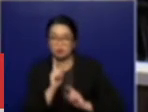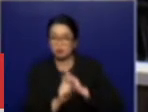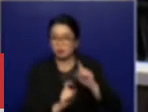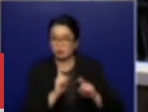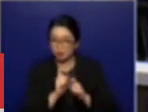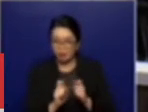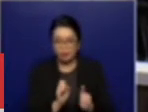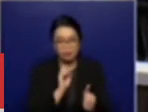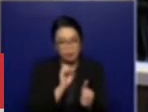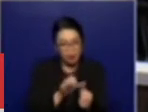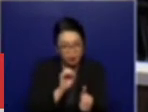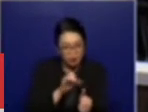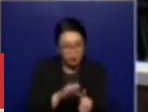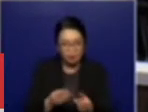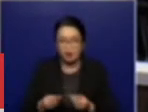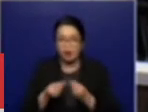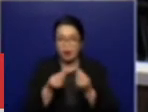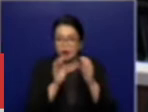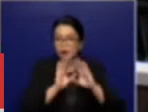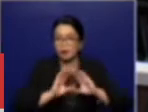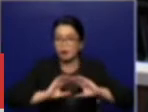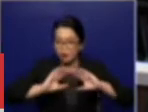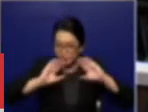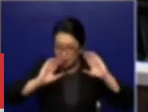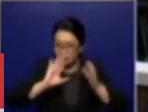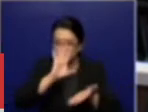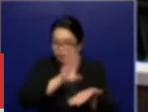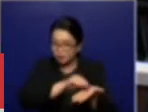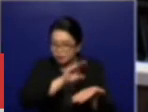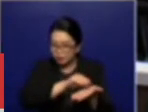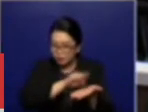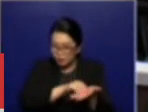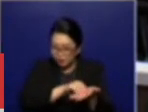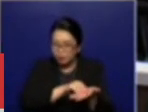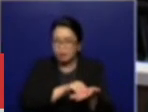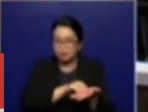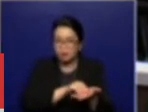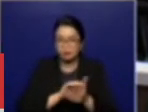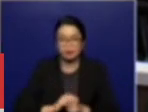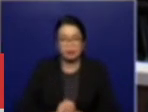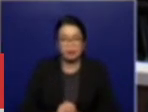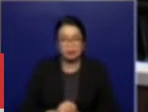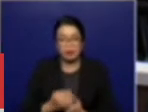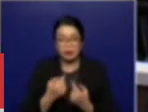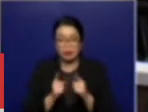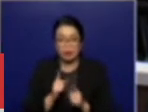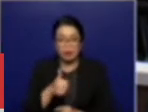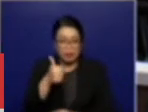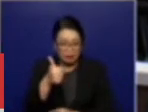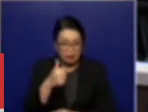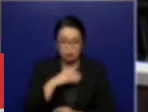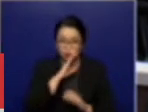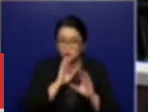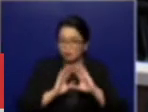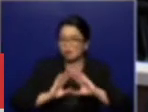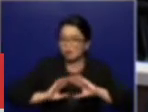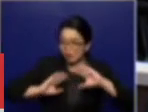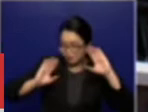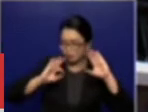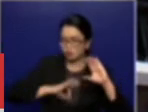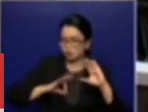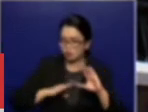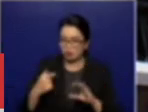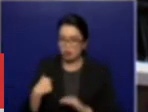ข้อเสนอแนะนะครับเพื่อที่จะเป็นข้อมูลอีกด้านแล้วก็จะดีอย่างยิ่งครับหากท่านจะได้กรุณานะครับนำเอ